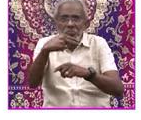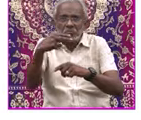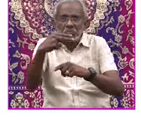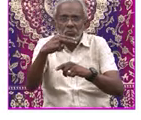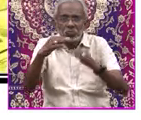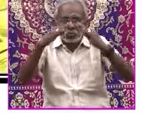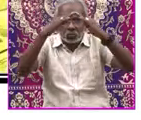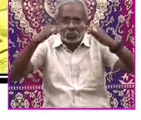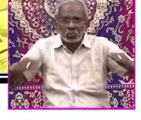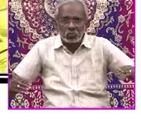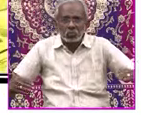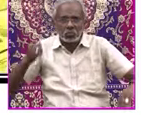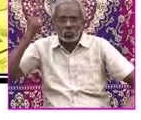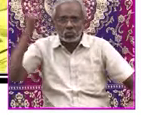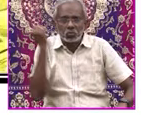முக்குத்துவாள், உருமி,